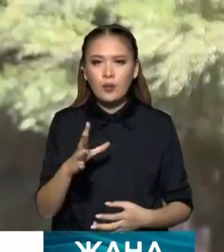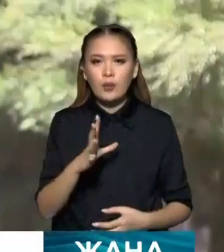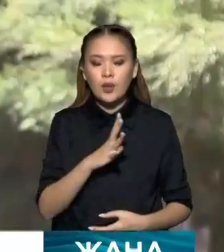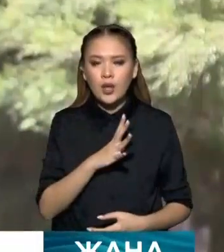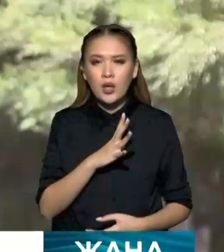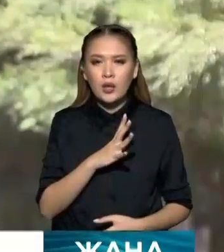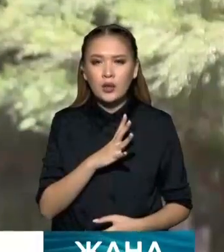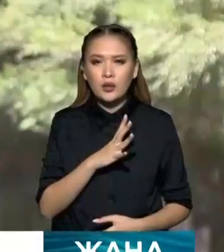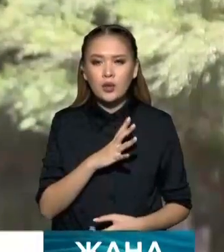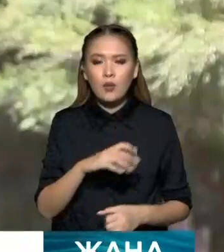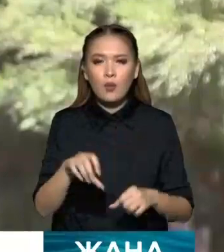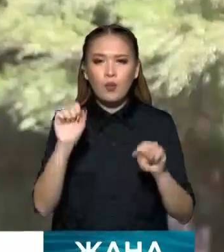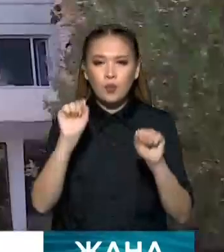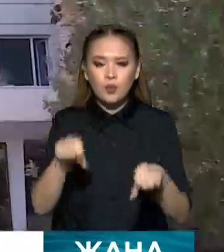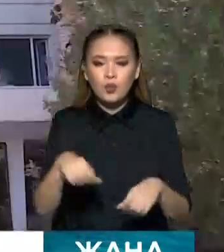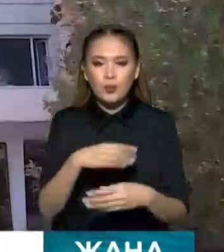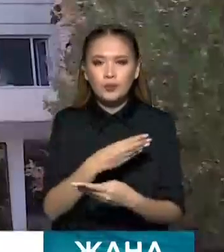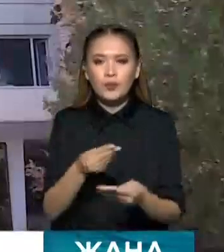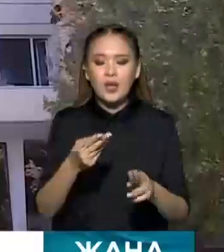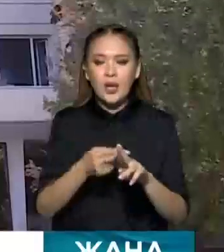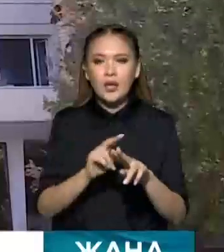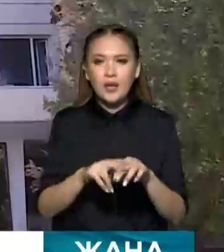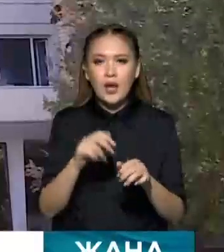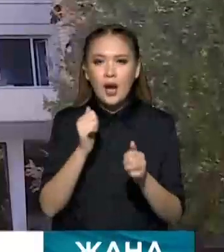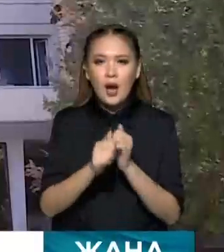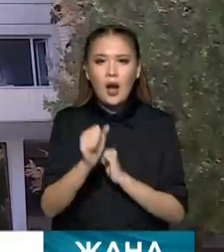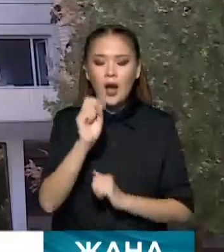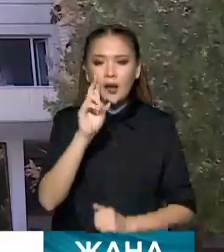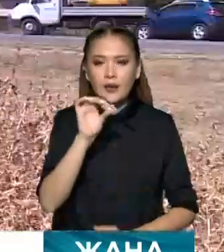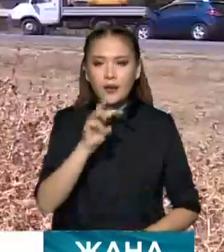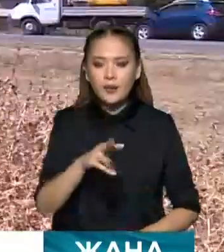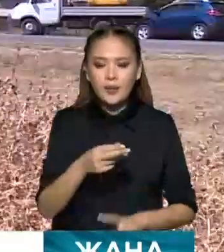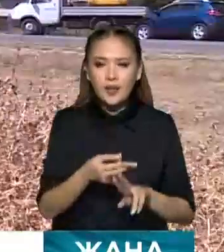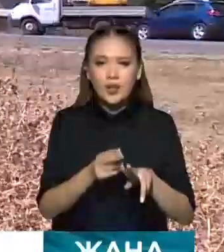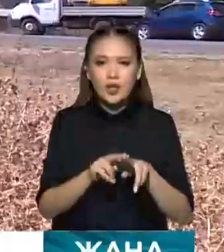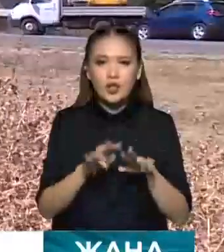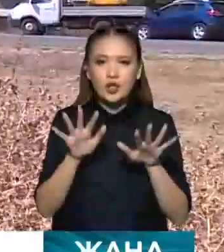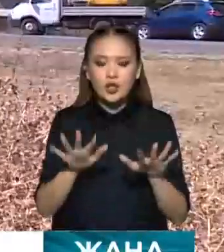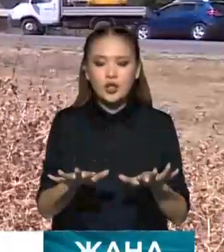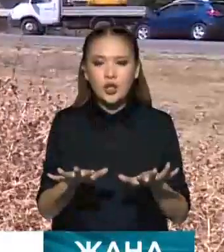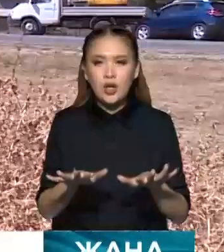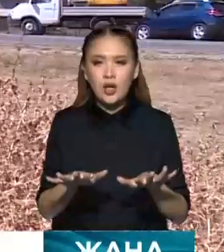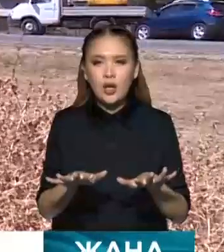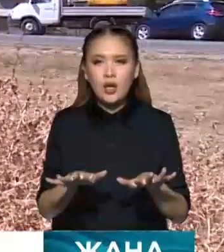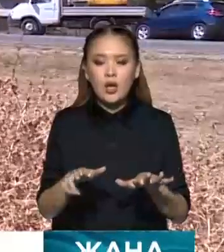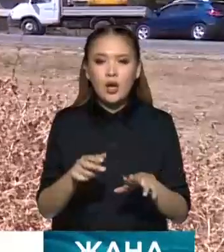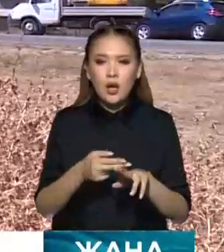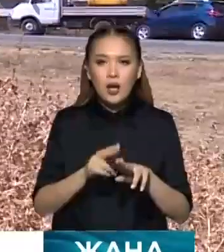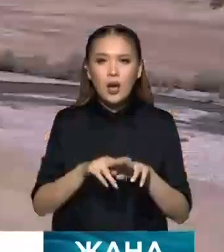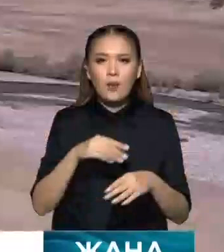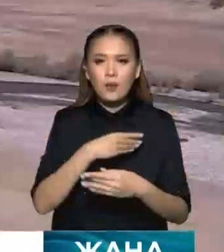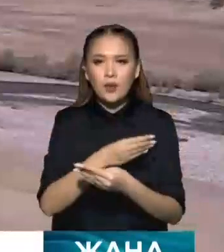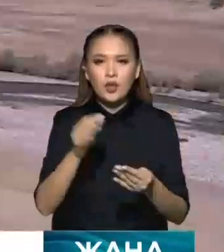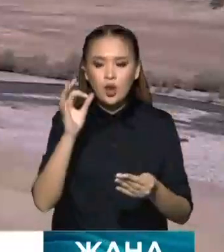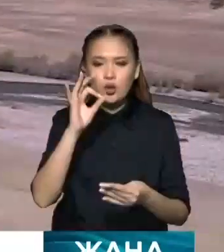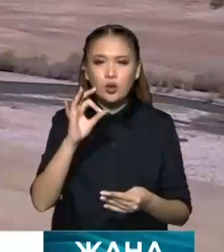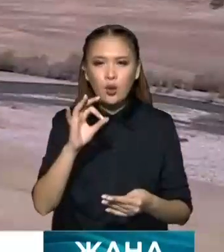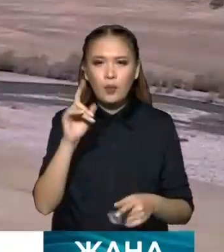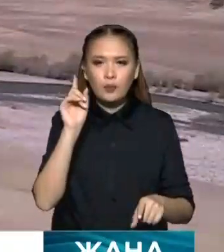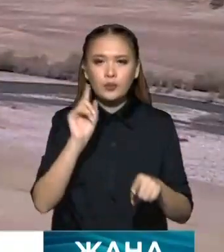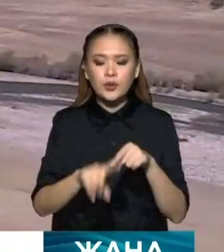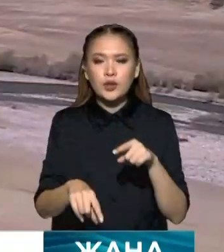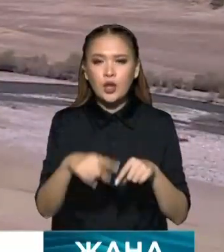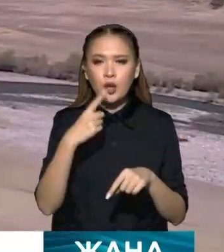шығару мүмкіндігі туып отыр бізге. Жергілікті әкімдіктегілер жайылым жерлерді мемлекет меншігіне қайтарудың нәтижесі жаман емес екендігін